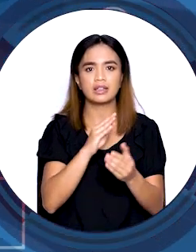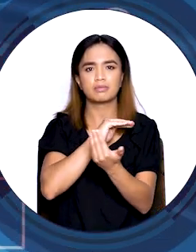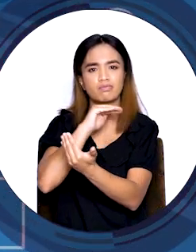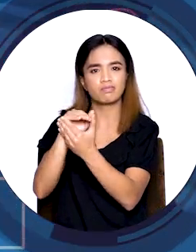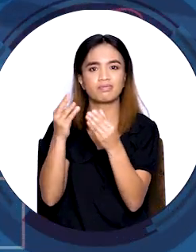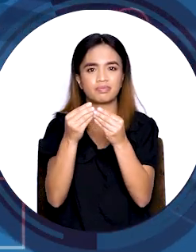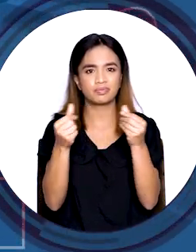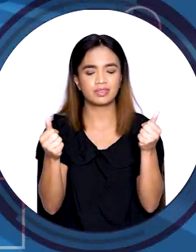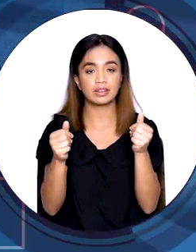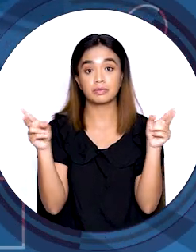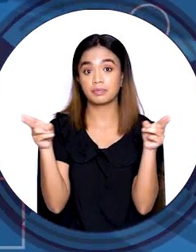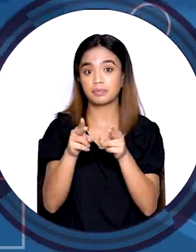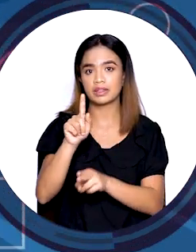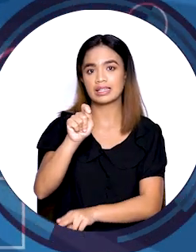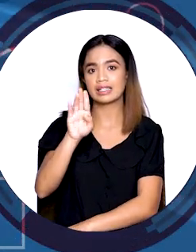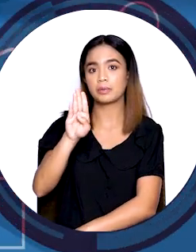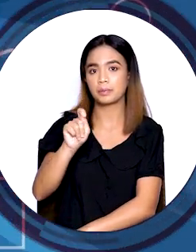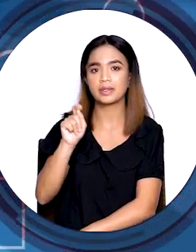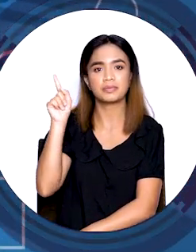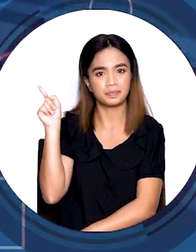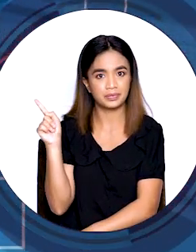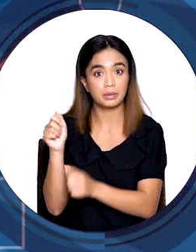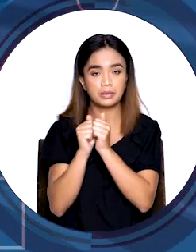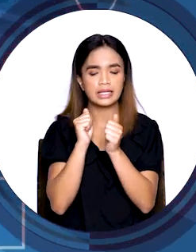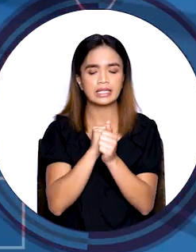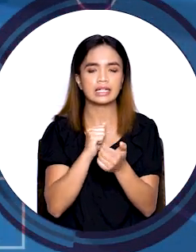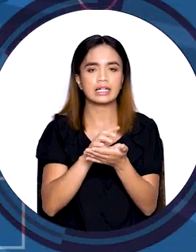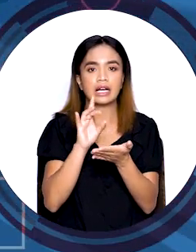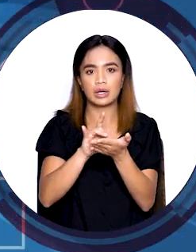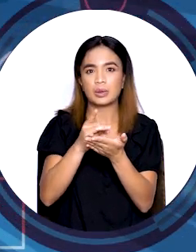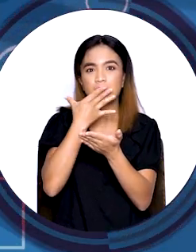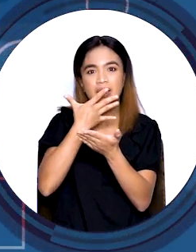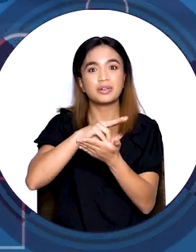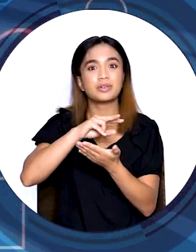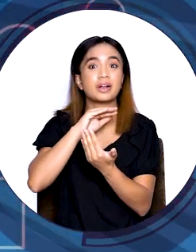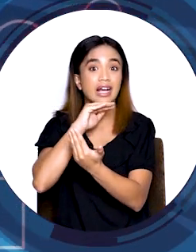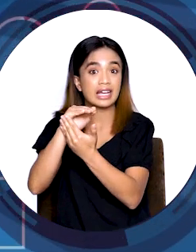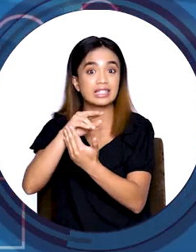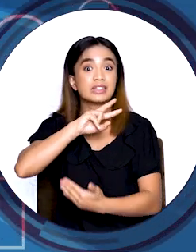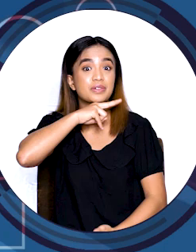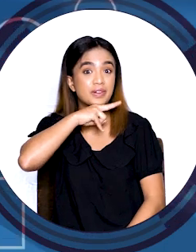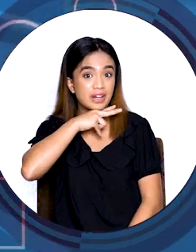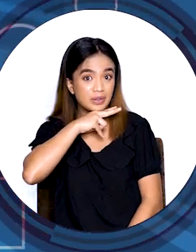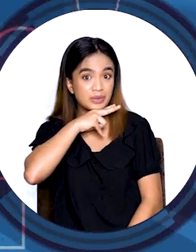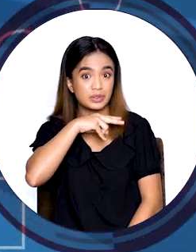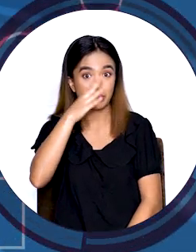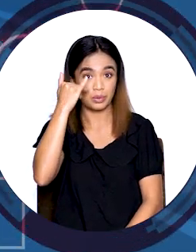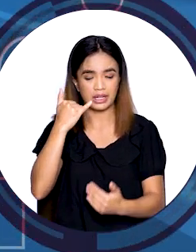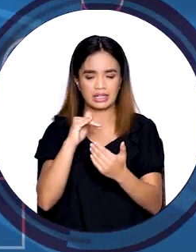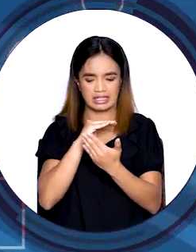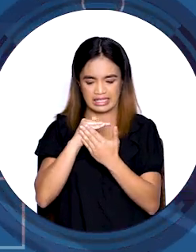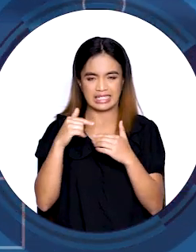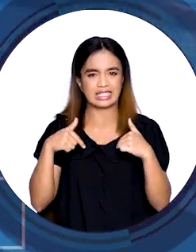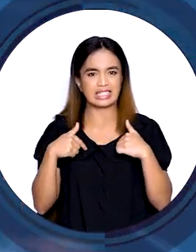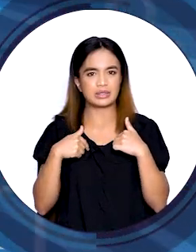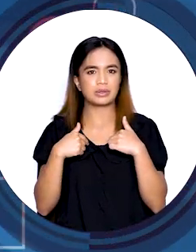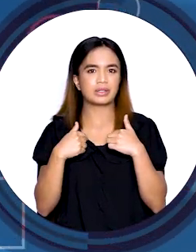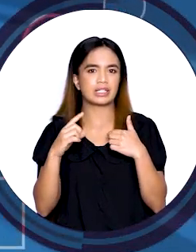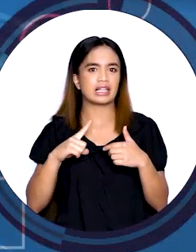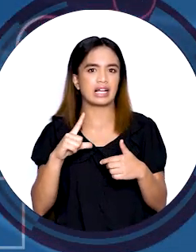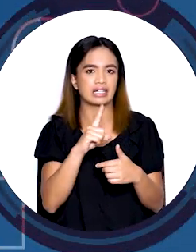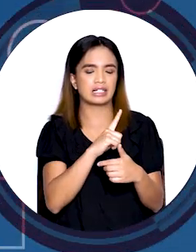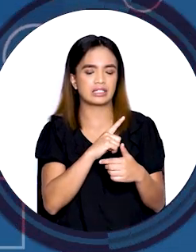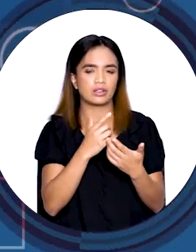Treatment o TPT. Ang TPT ay ang pag-inom ng antibiotics na panlaban sa natutulog na